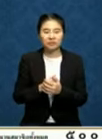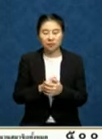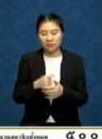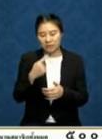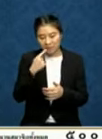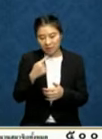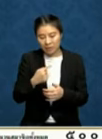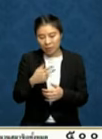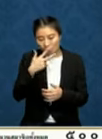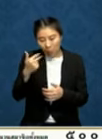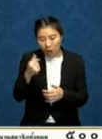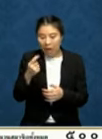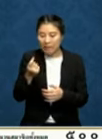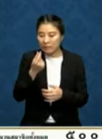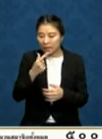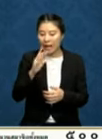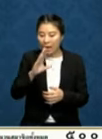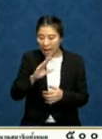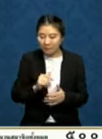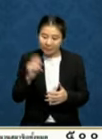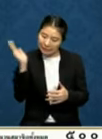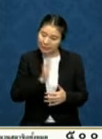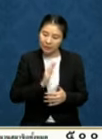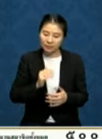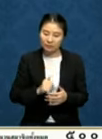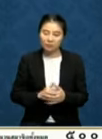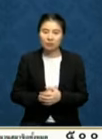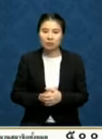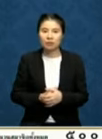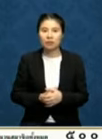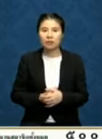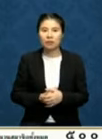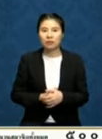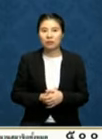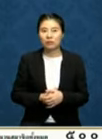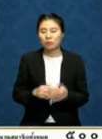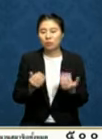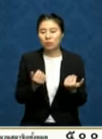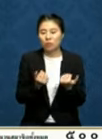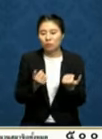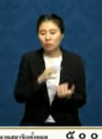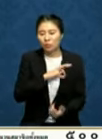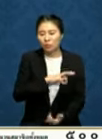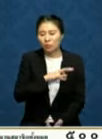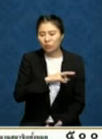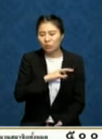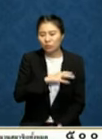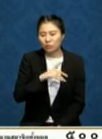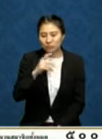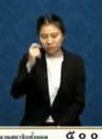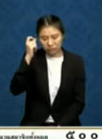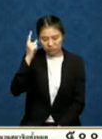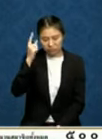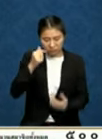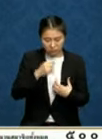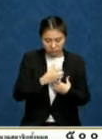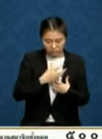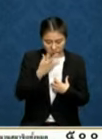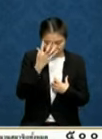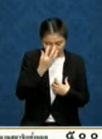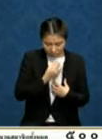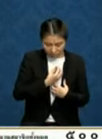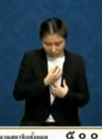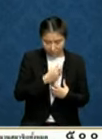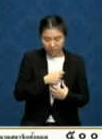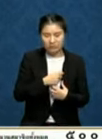อมไม่ได้นะคะจะโดนตีอย่างนี้นะคะลูกของท่านก็จะไม่เข้าใจค่ะแล้วผลของสถิติคือเด็กที่ถูกลงโทษแบบนั้น